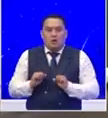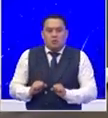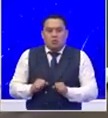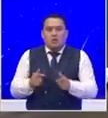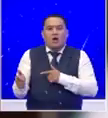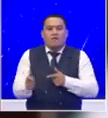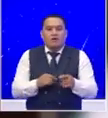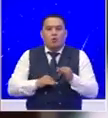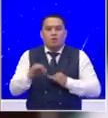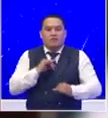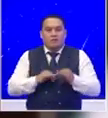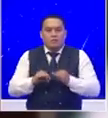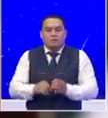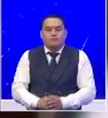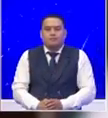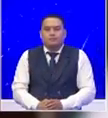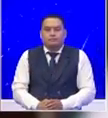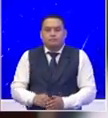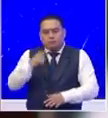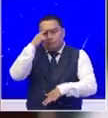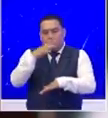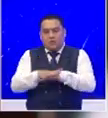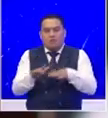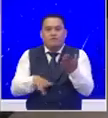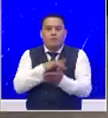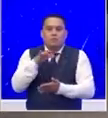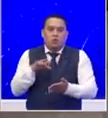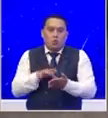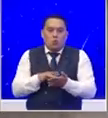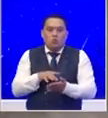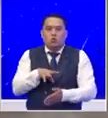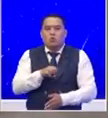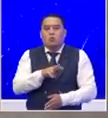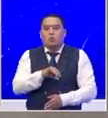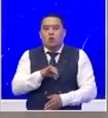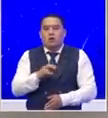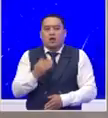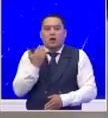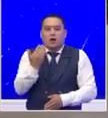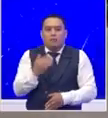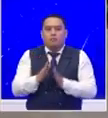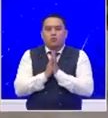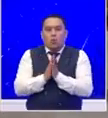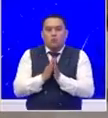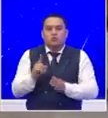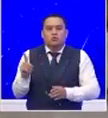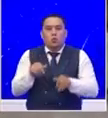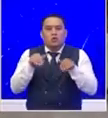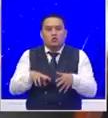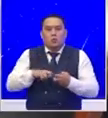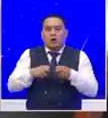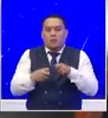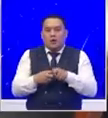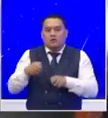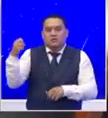переговорю. Обратились сельчане с вопросом районного масштаба. Нурмухамед Арипов просит аким области решить проблему